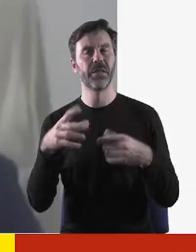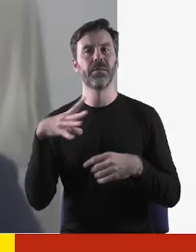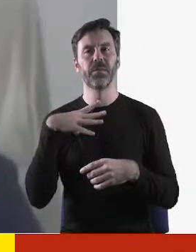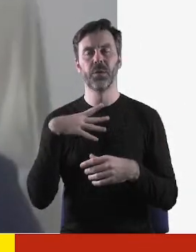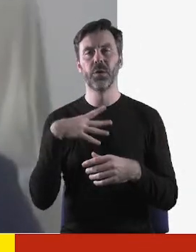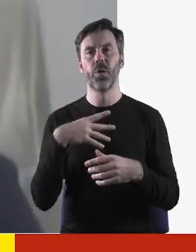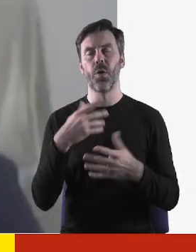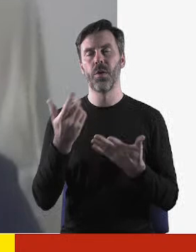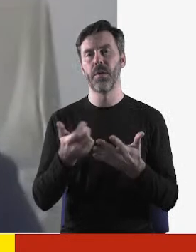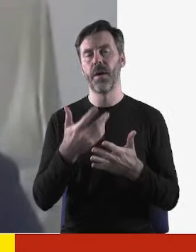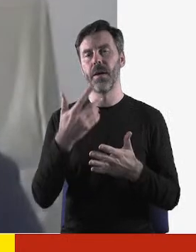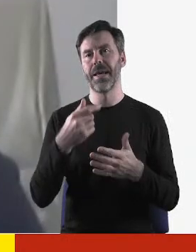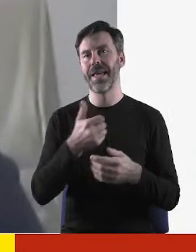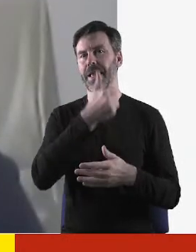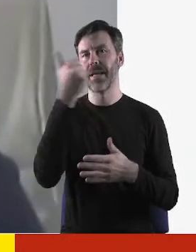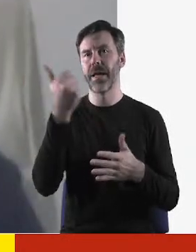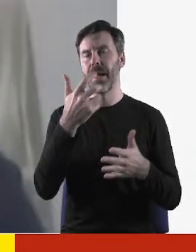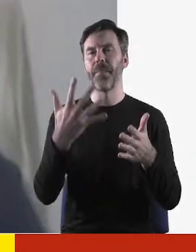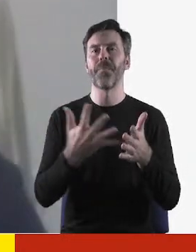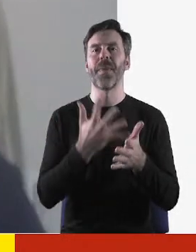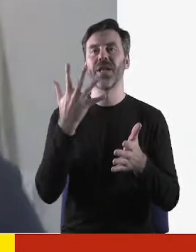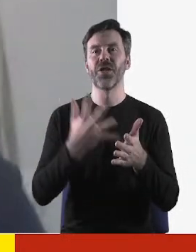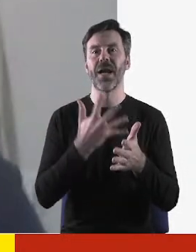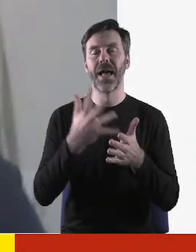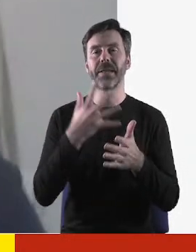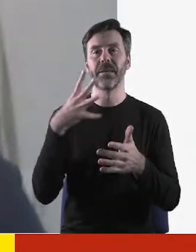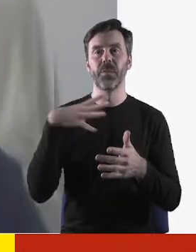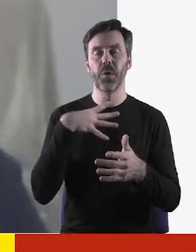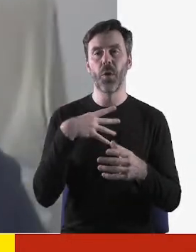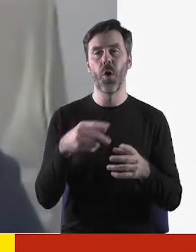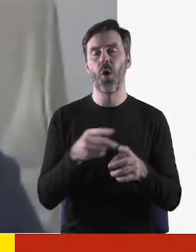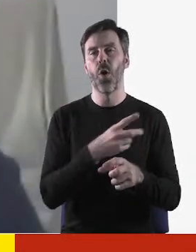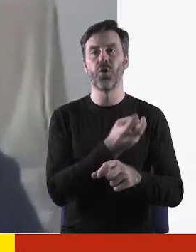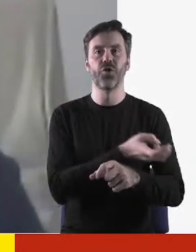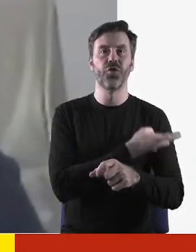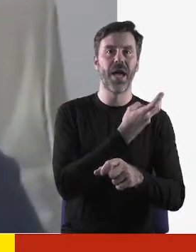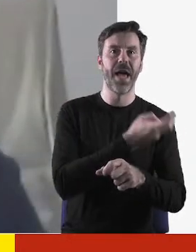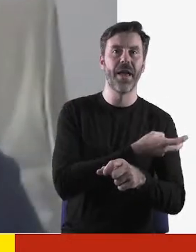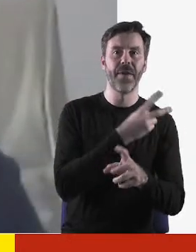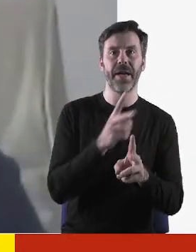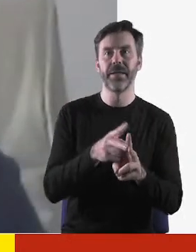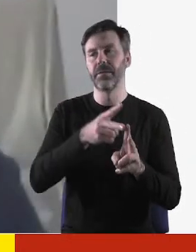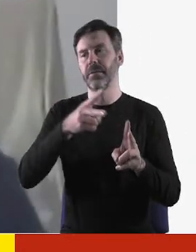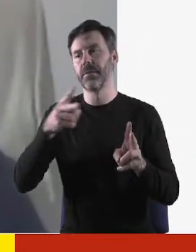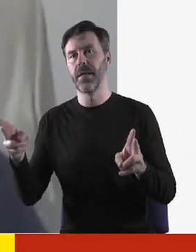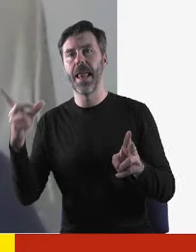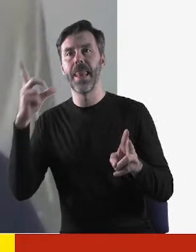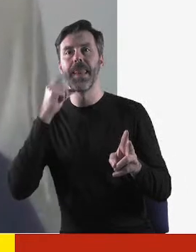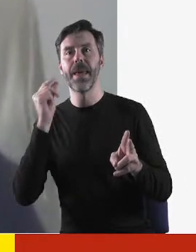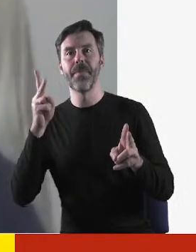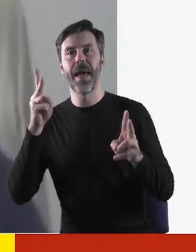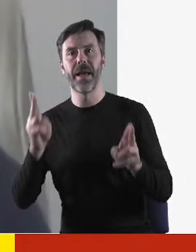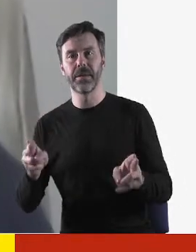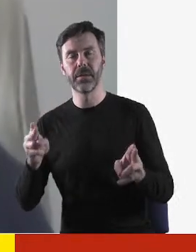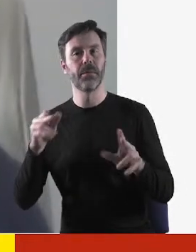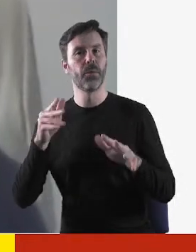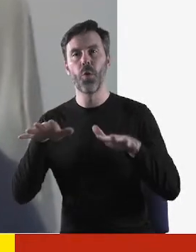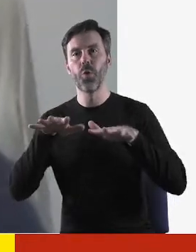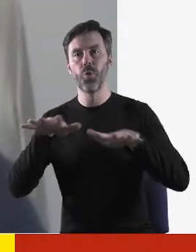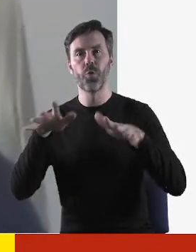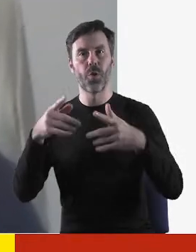5 razy dziennie w okresie czerwiec-lipiec, czyli tam, gdzie to wzmożenie i pomoc w postaci porad była